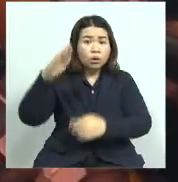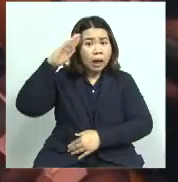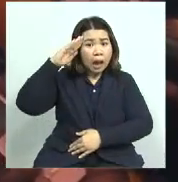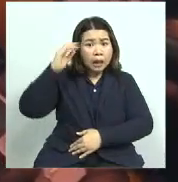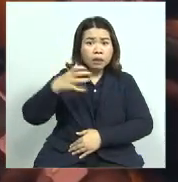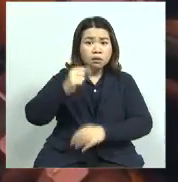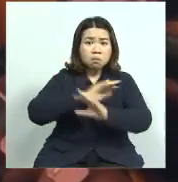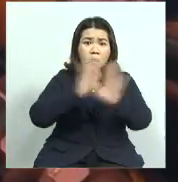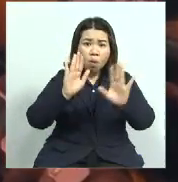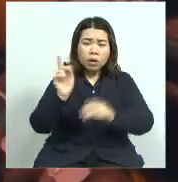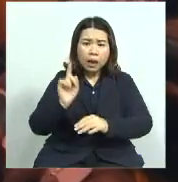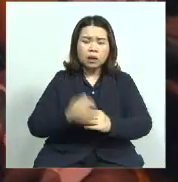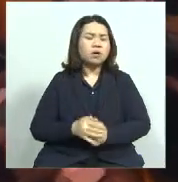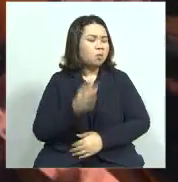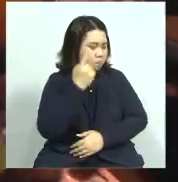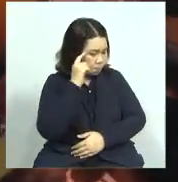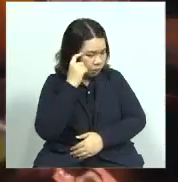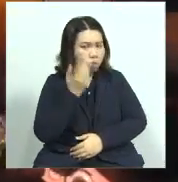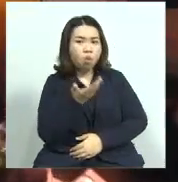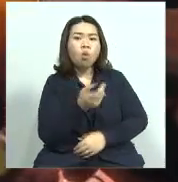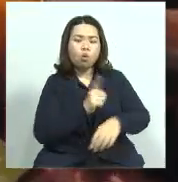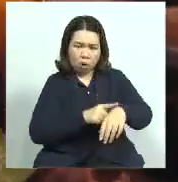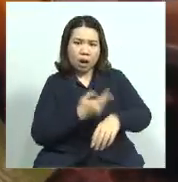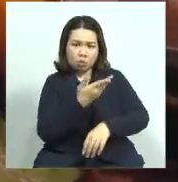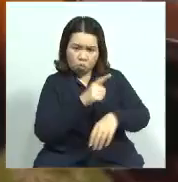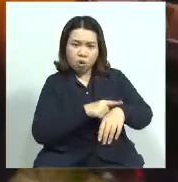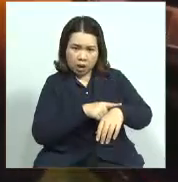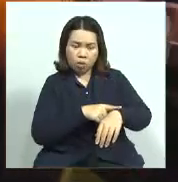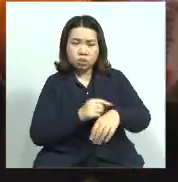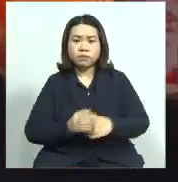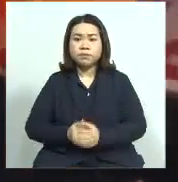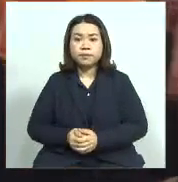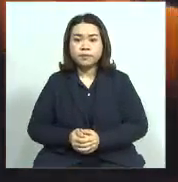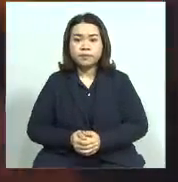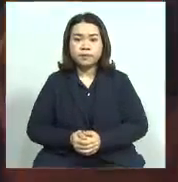ำ ไม่รู้เหมือนกันขอเวลาให้สืบสวนนะ